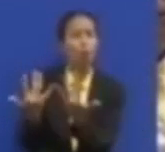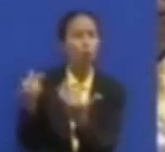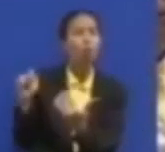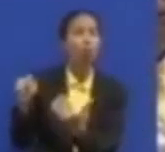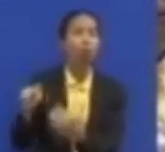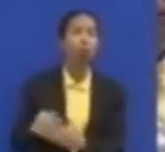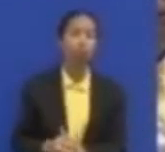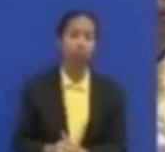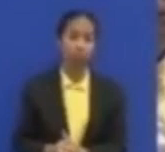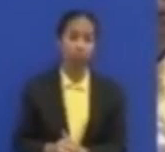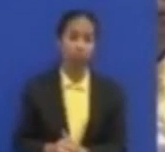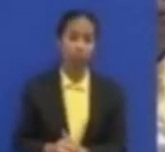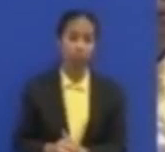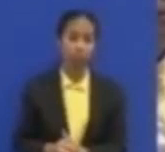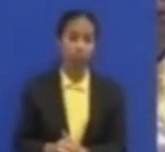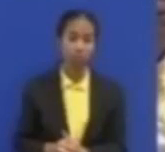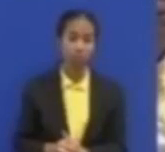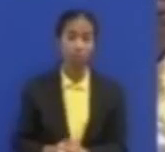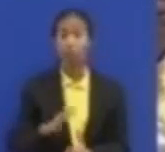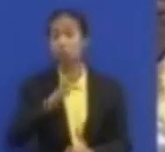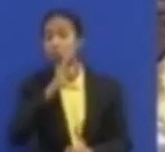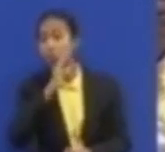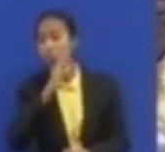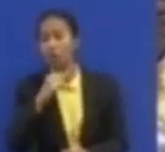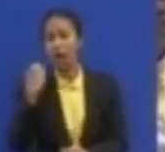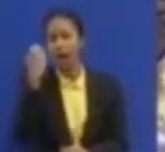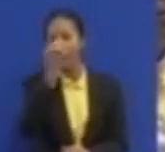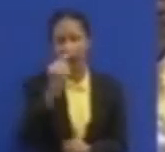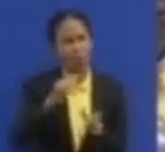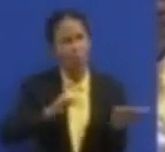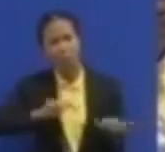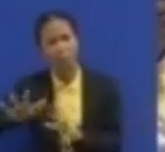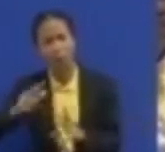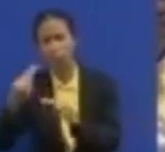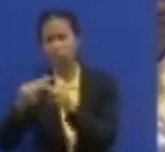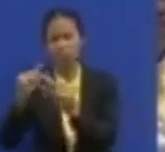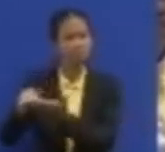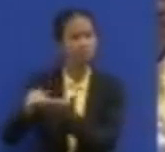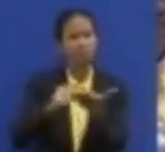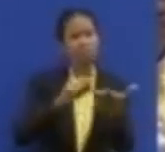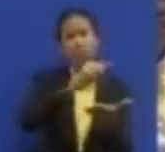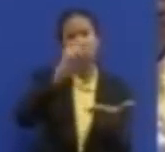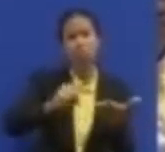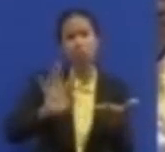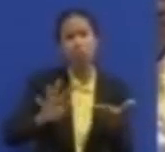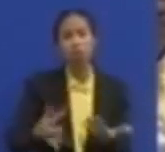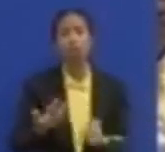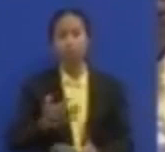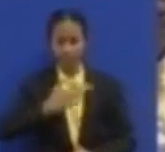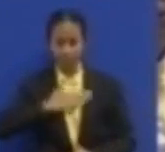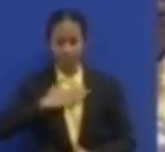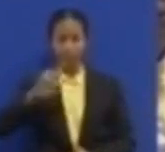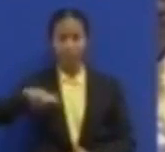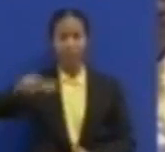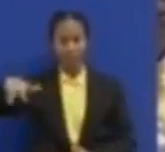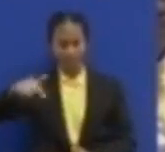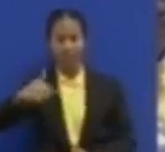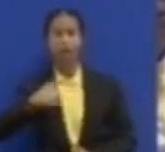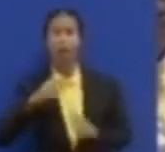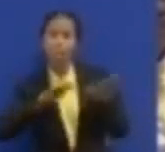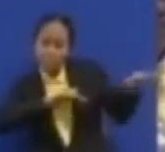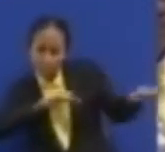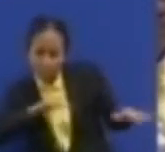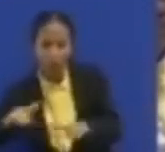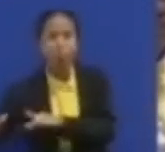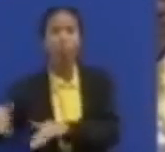ถ้าฝ่ายไหนไม่พร้อมไม่ต้องเสนอครับพรรคเพื่อไทยพร้อมแล้วที่จะเป็นประธานสภาผู้แทนราษฎ